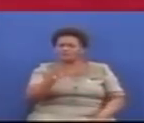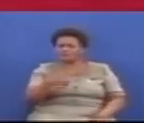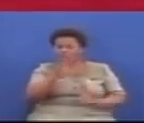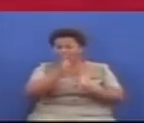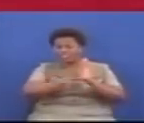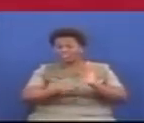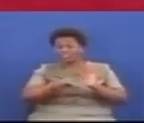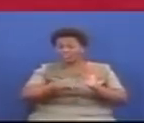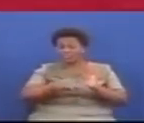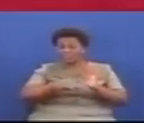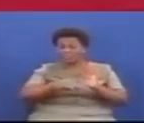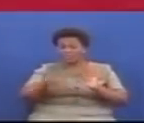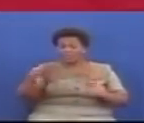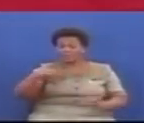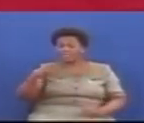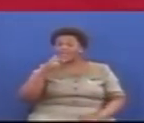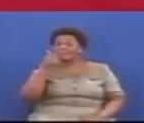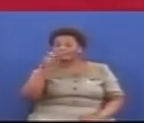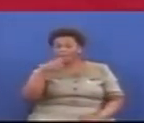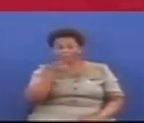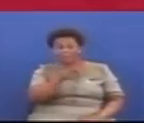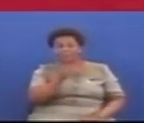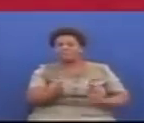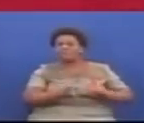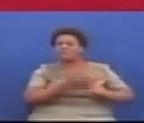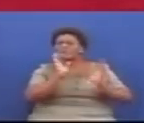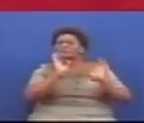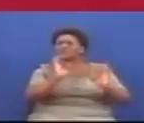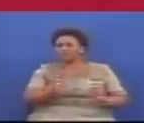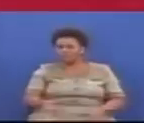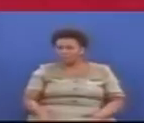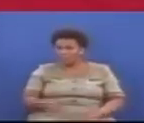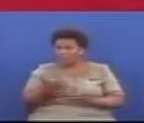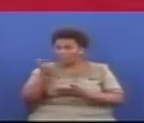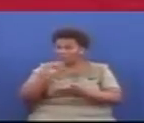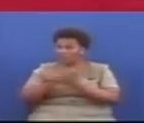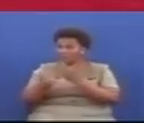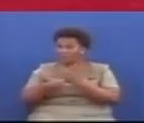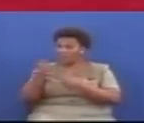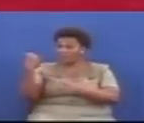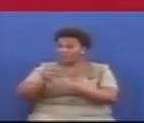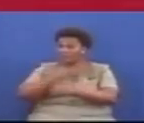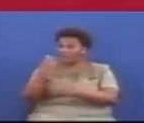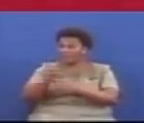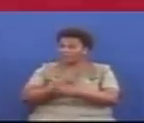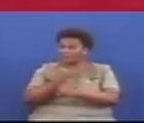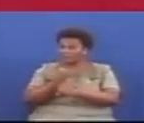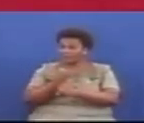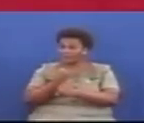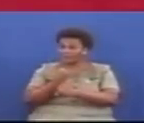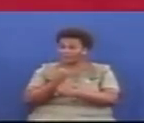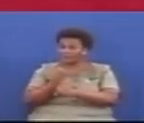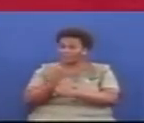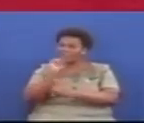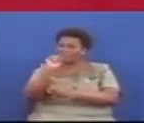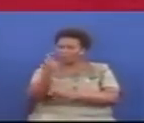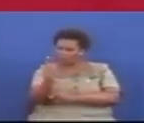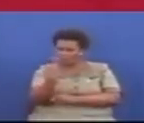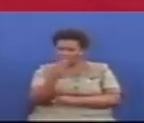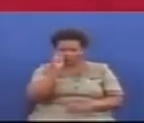hapa kwamba Tarura wameanza vizuri kwa sababu kazi iliyokuwa inafanyika ilikuwa ni kuzitambua barabara